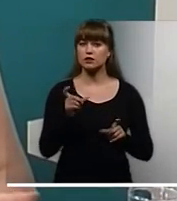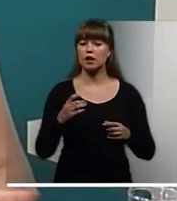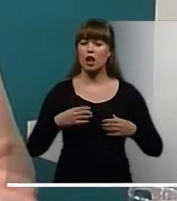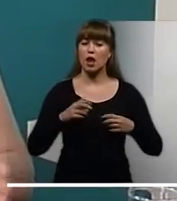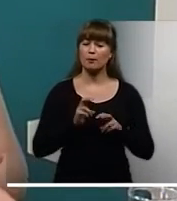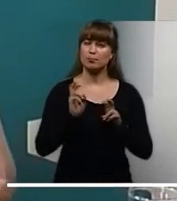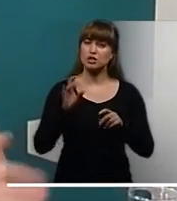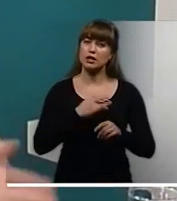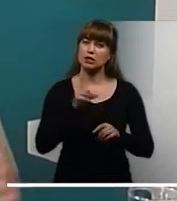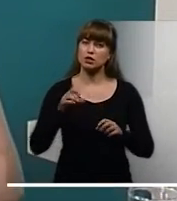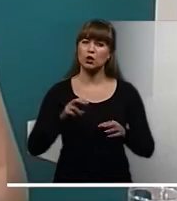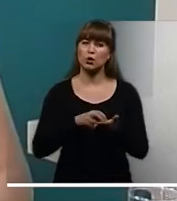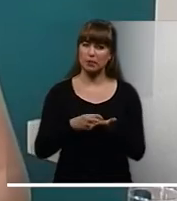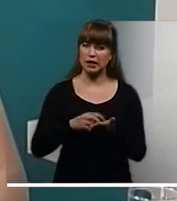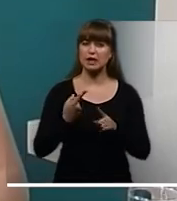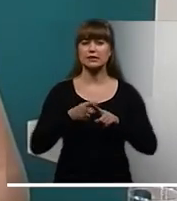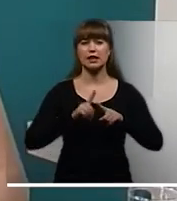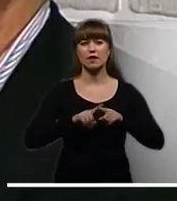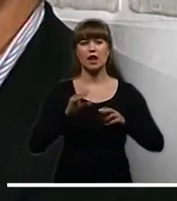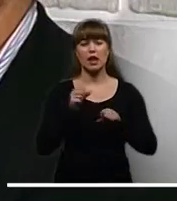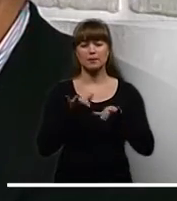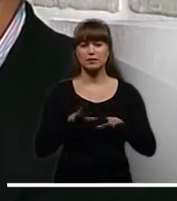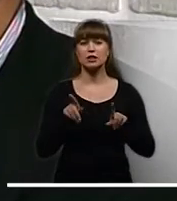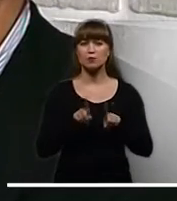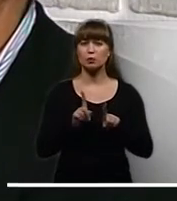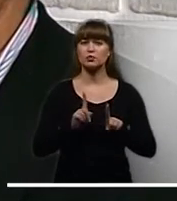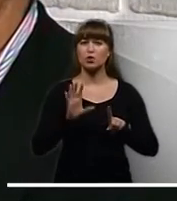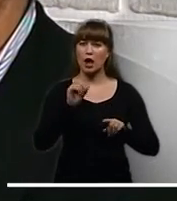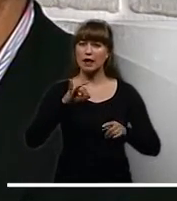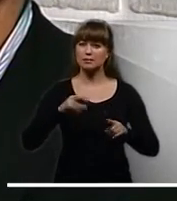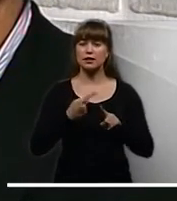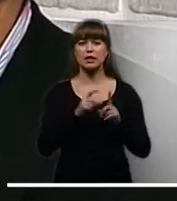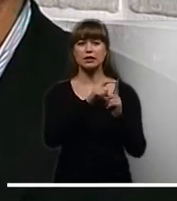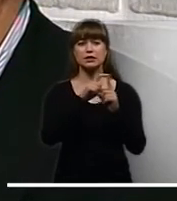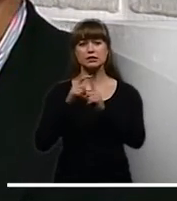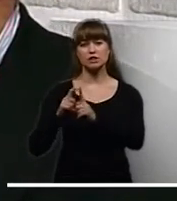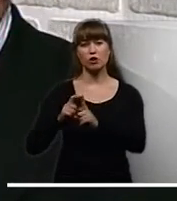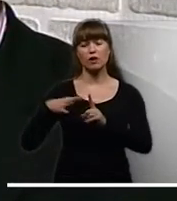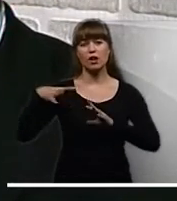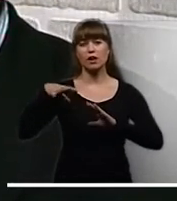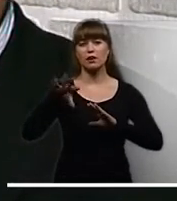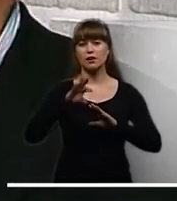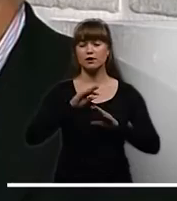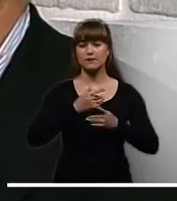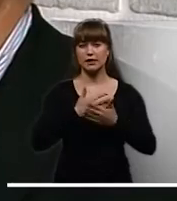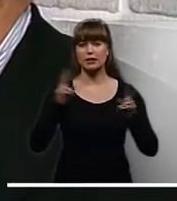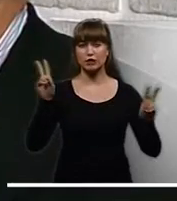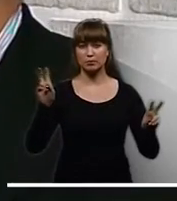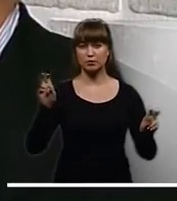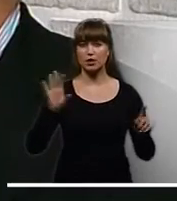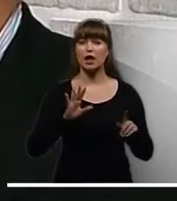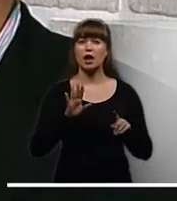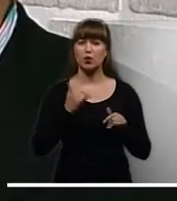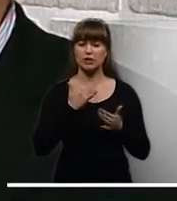теперь быть? Бежать к кардиологу и бояться всю оставшуюся жизнь? Дело в том, что аритмия – это слово всеобъемлющее. Вот у